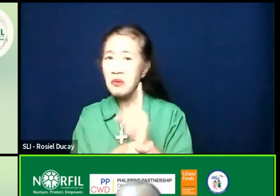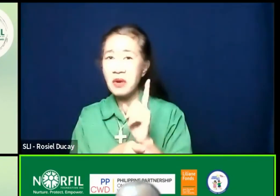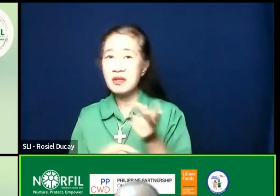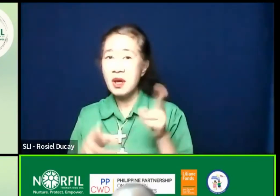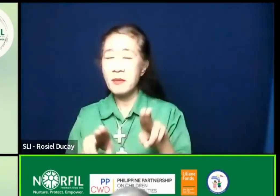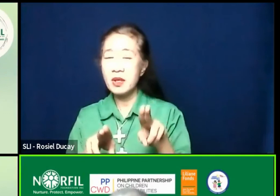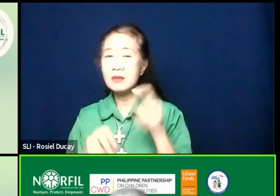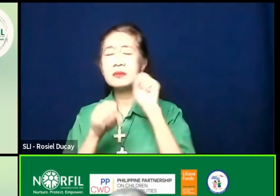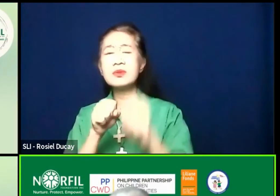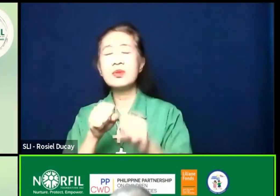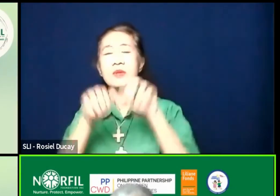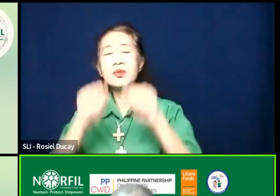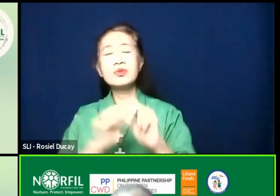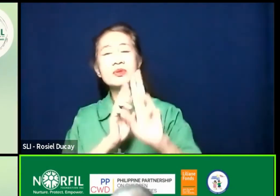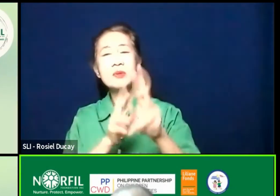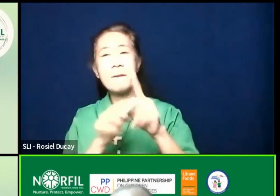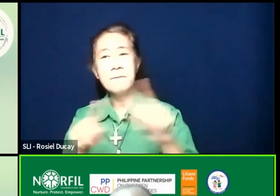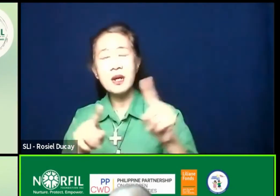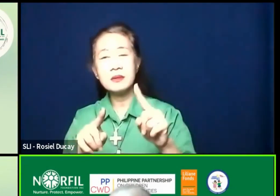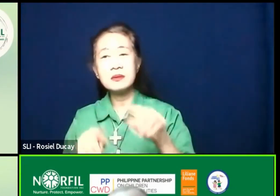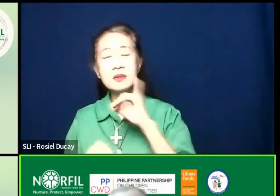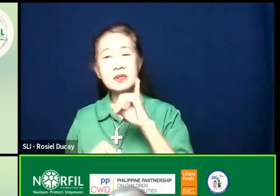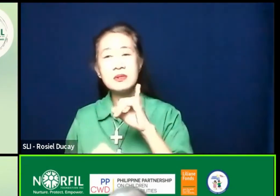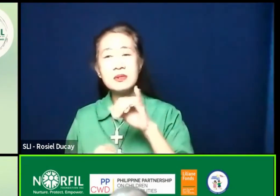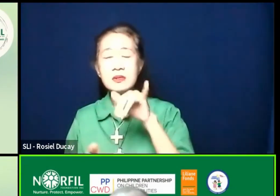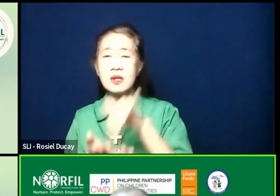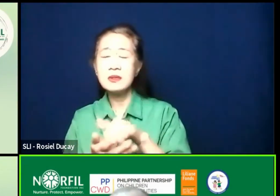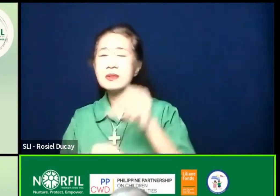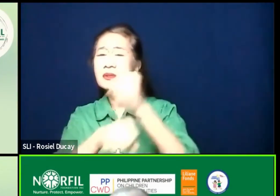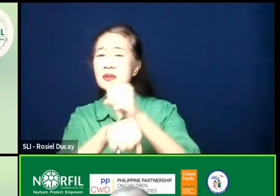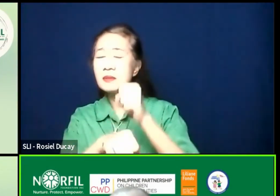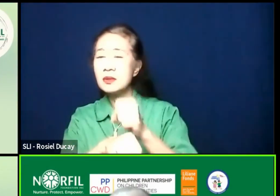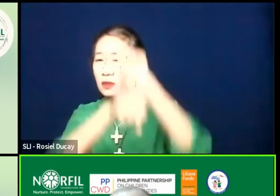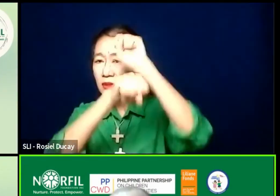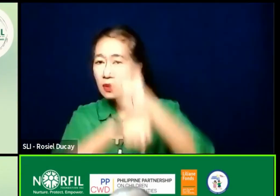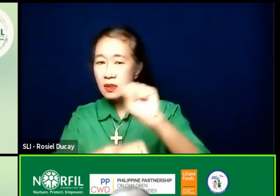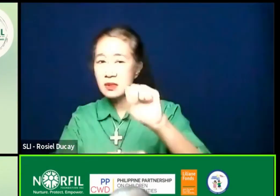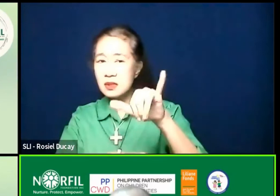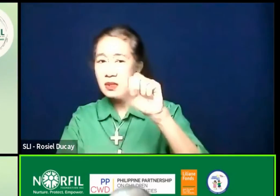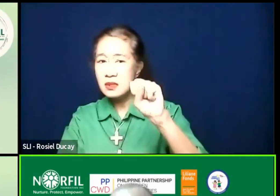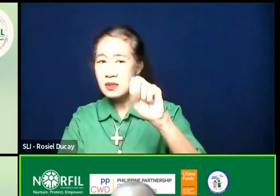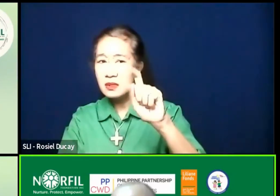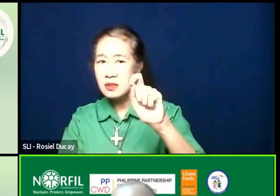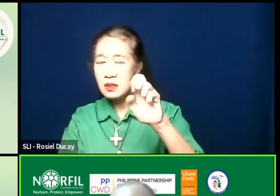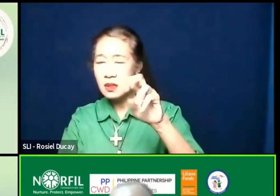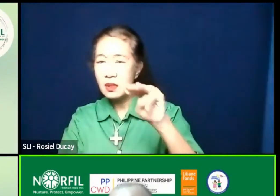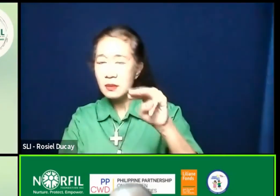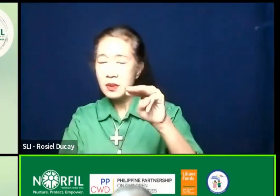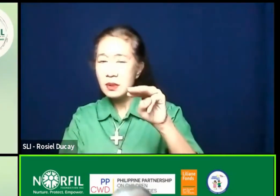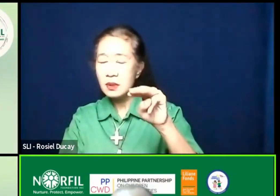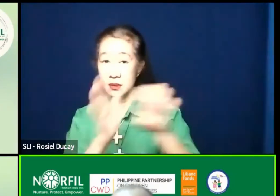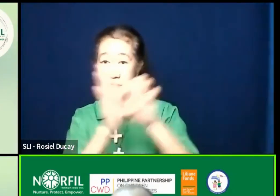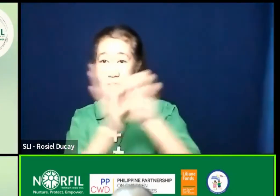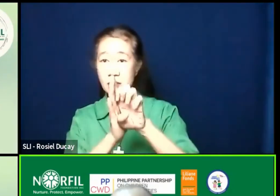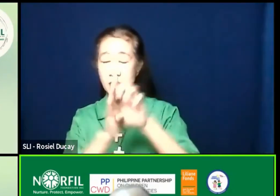ma-respond yan. But the thing is, yun ba ay pumasok sa sistema halimbawa na lang yung departamento ng